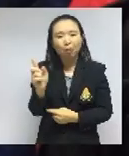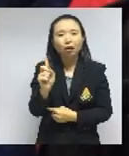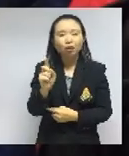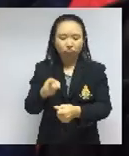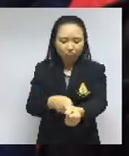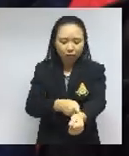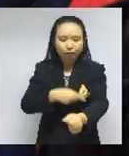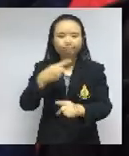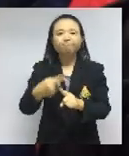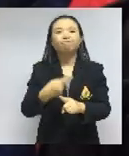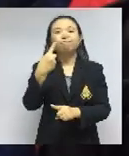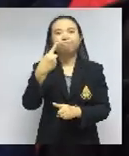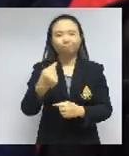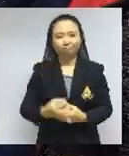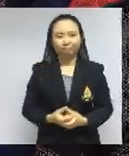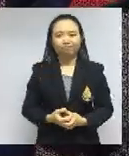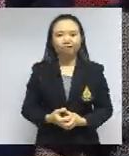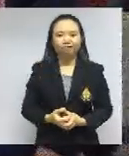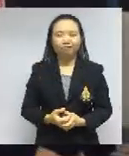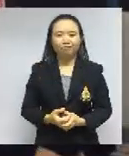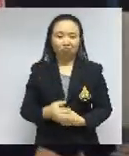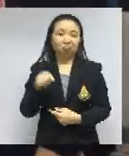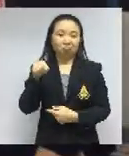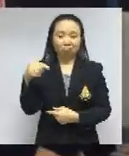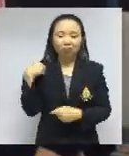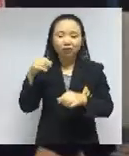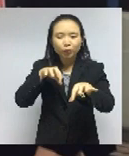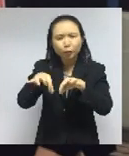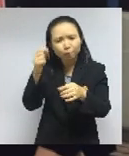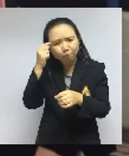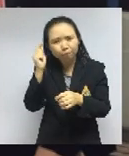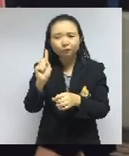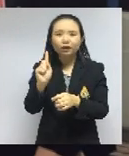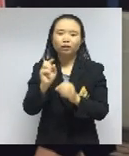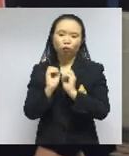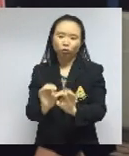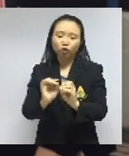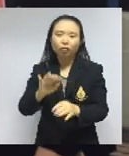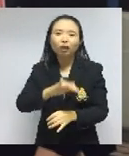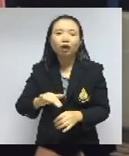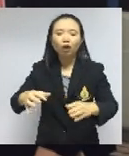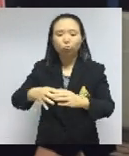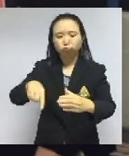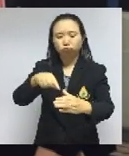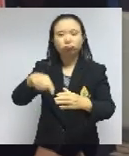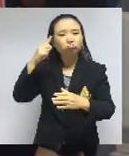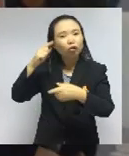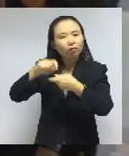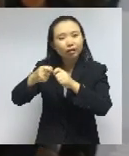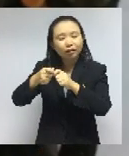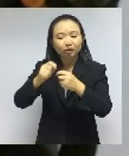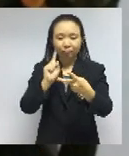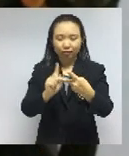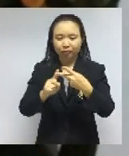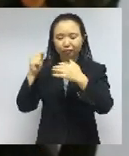ดูงานเป็นจำนวนหนึ่งเดือนนะคะตรงนั้นเนี่ยเขาใช้กระบวนการทีสสอนเด็กออทิสติกแล้วก็เด็กที่มีปัญห